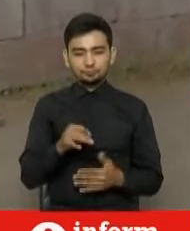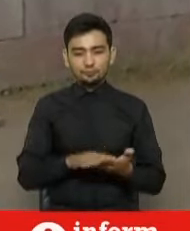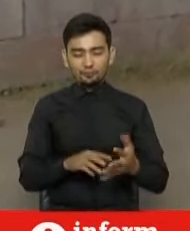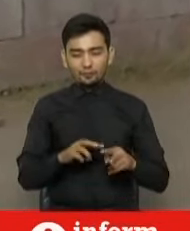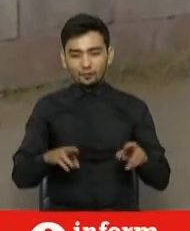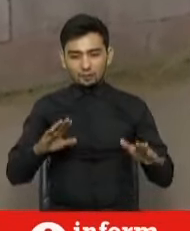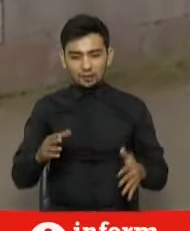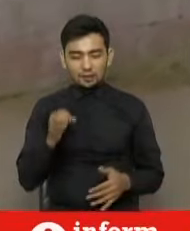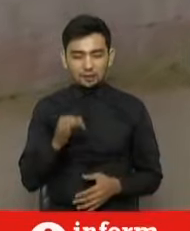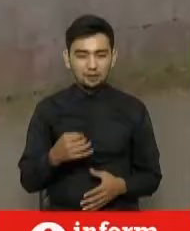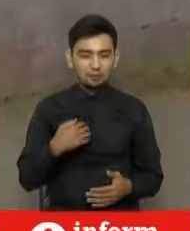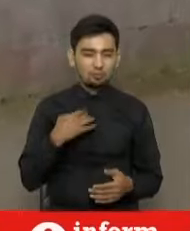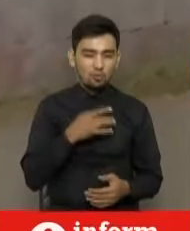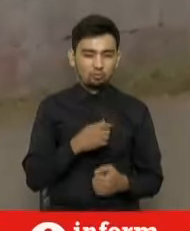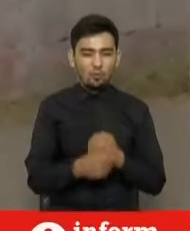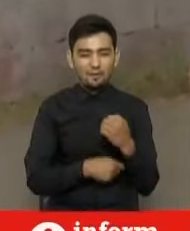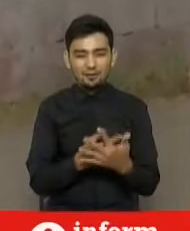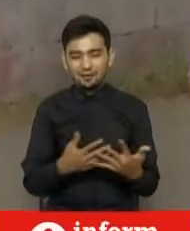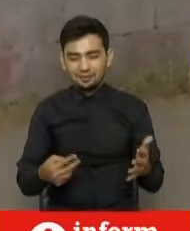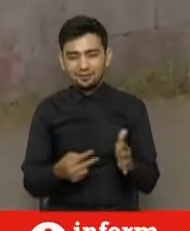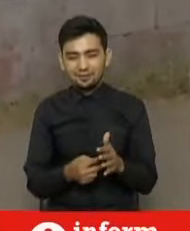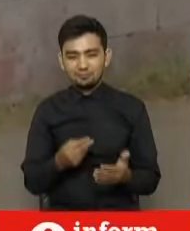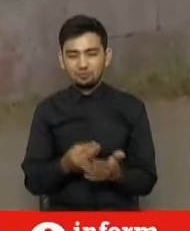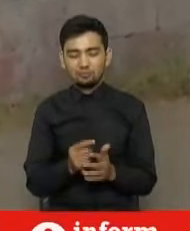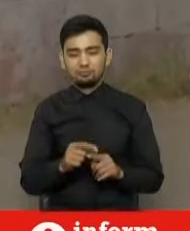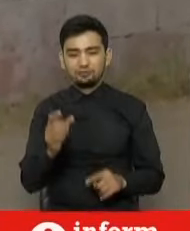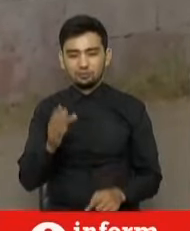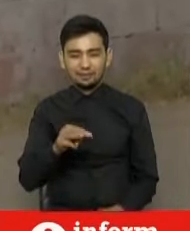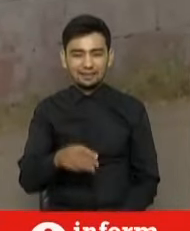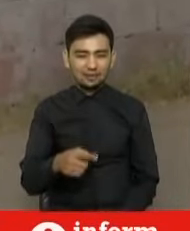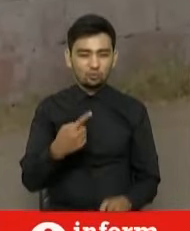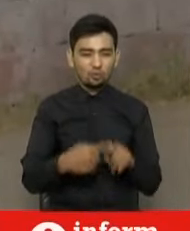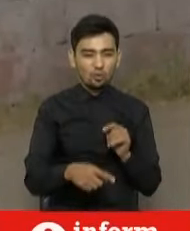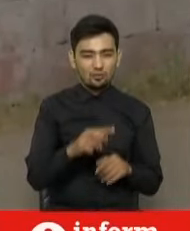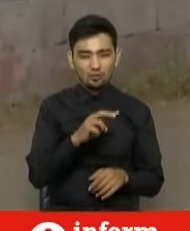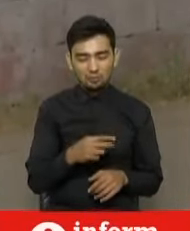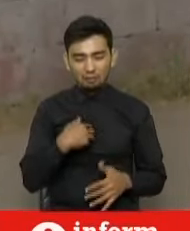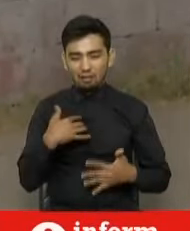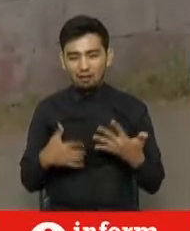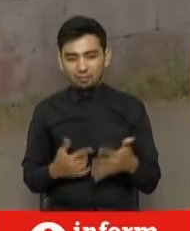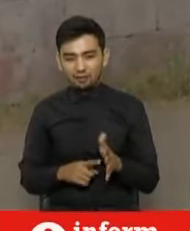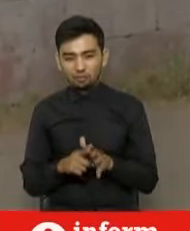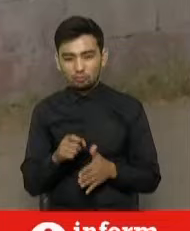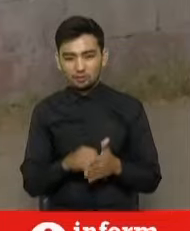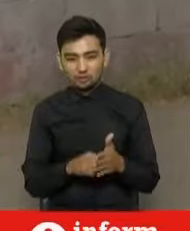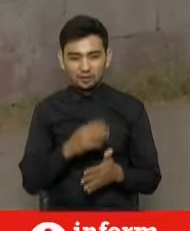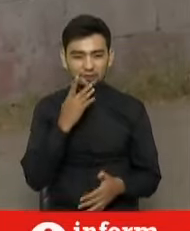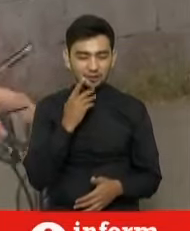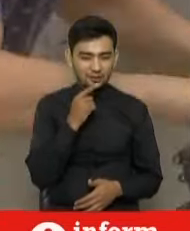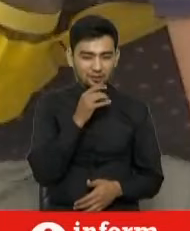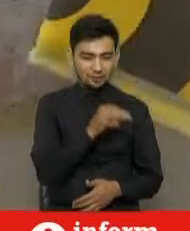біз тұтынатын көп тауардың бағасы да көтерілейін деп тұр. Теңгеміздің өзге валютаның алдында құнсыздануының әсері шетелге